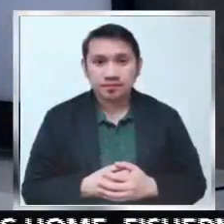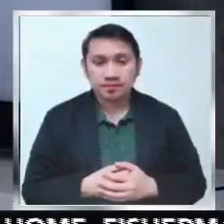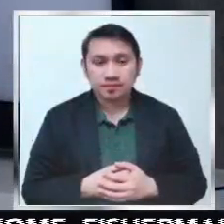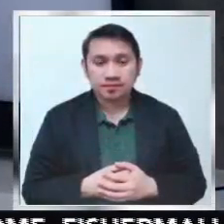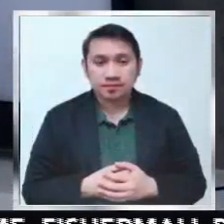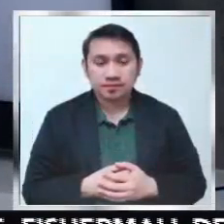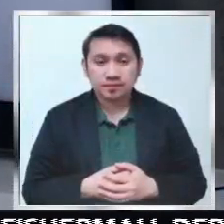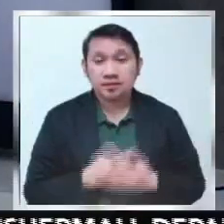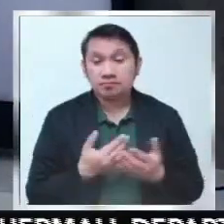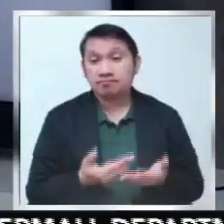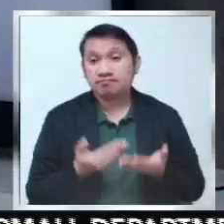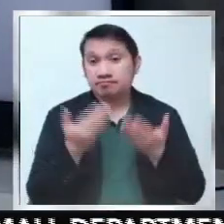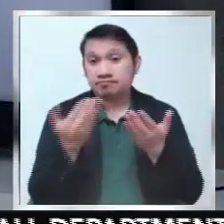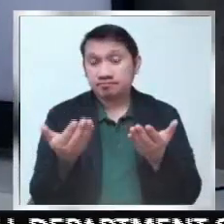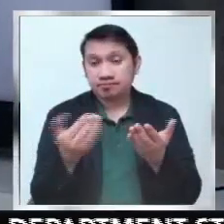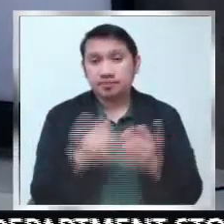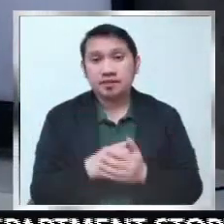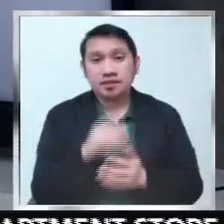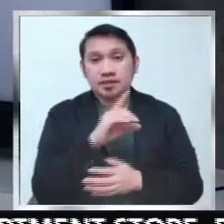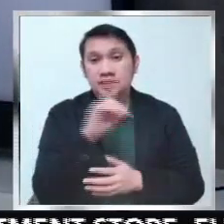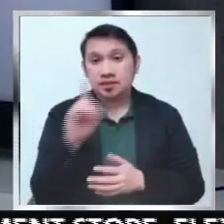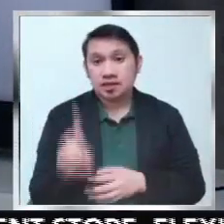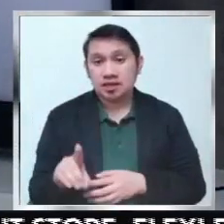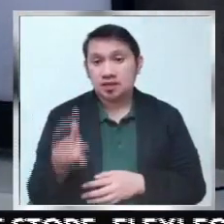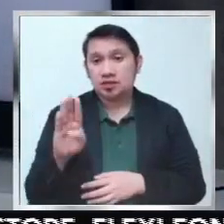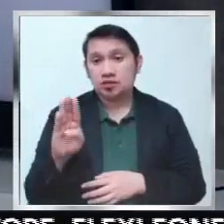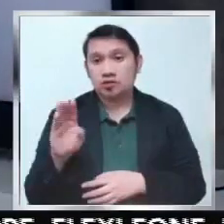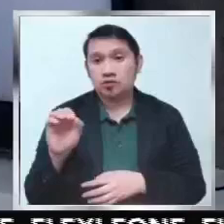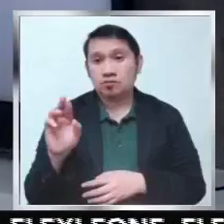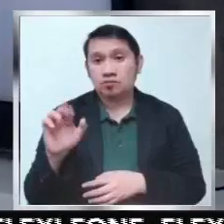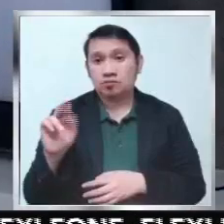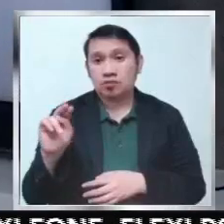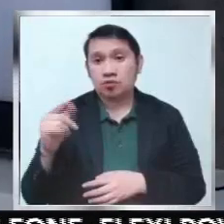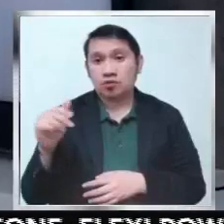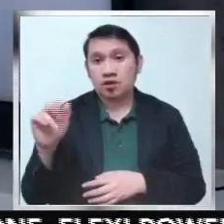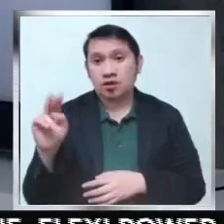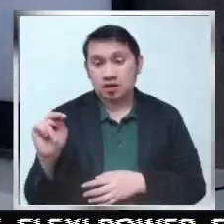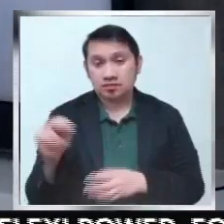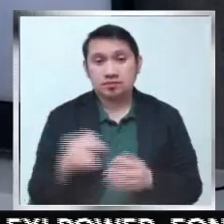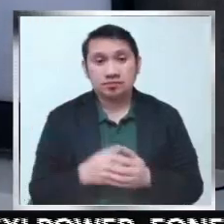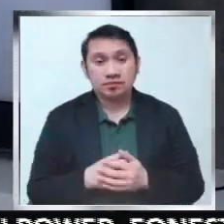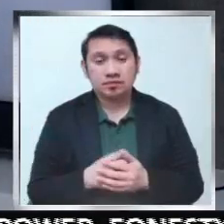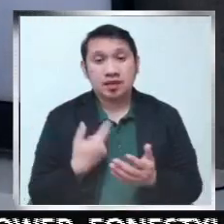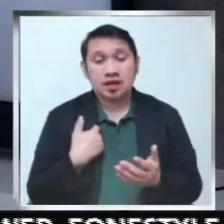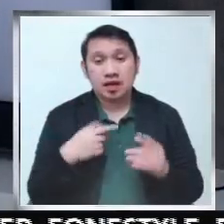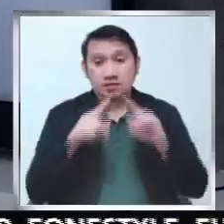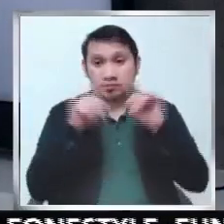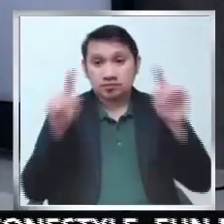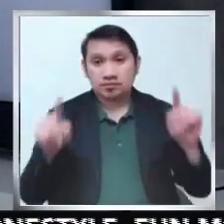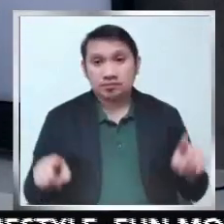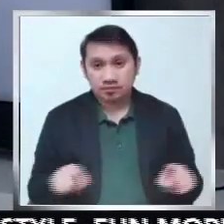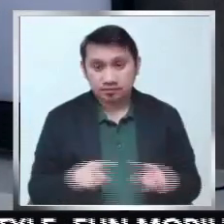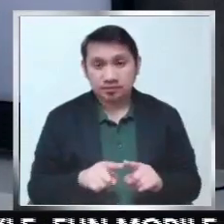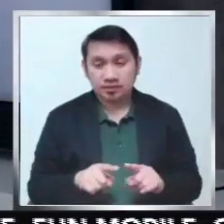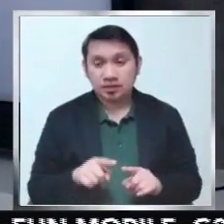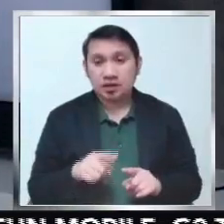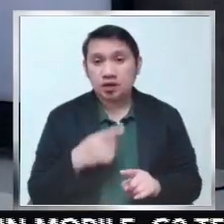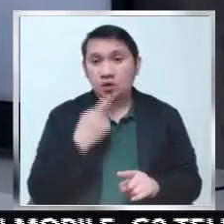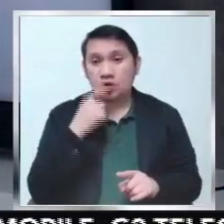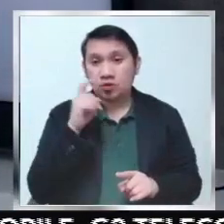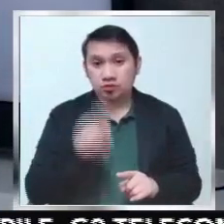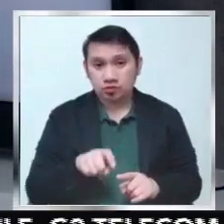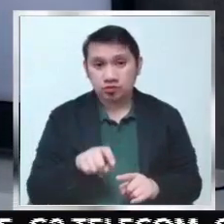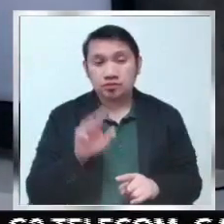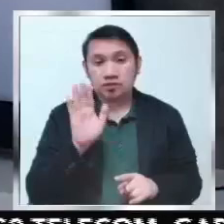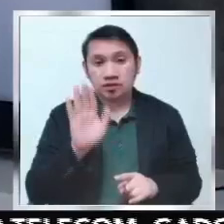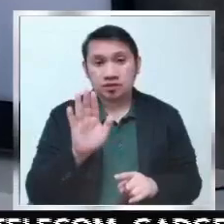Pinadalhan na ng Diocese of Borongan si Pio Aklon ng kopya ng utos ng Vatican na bawiin ang